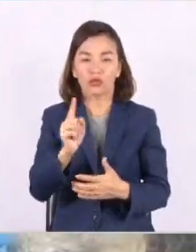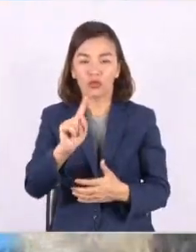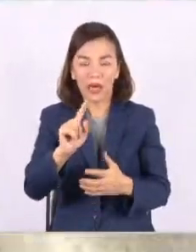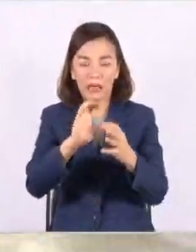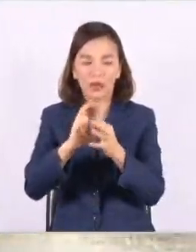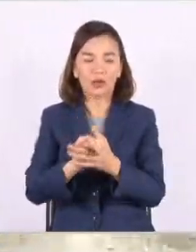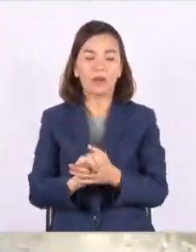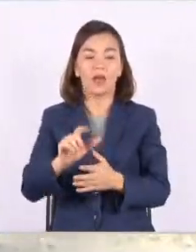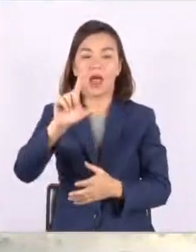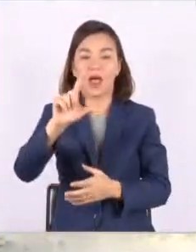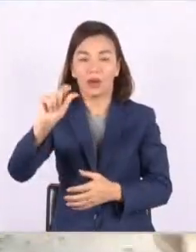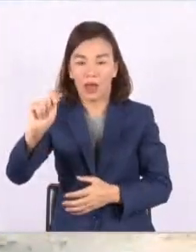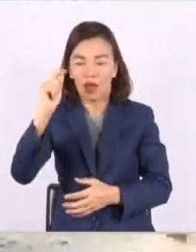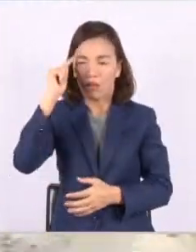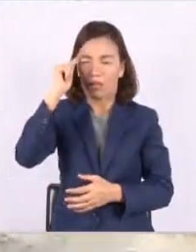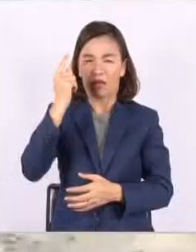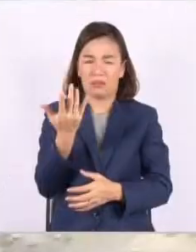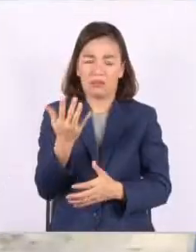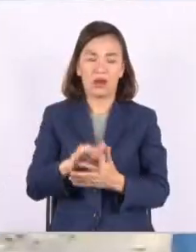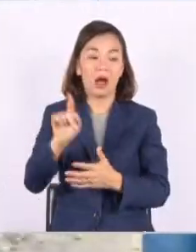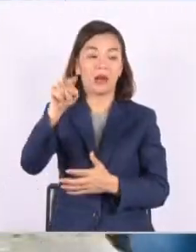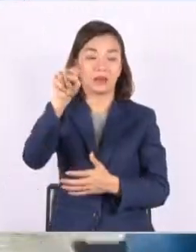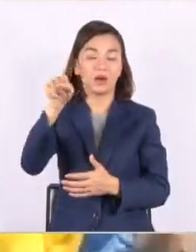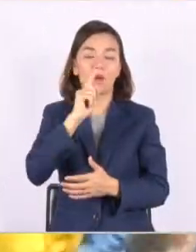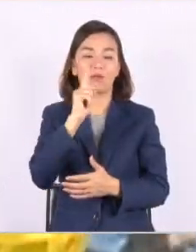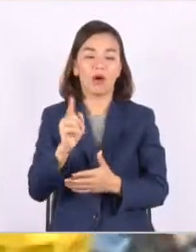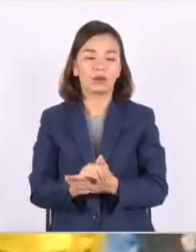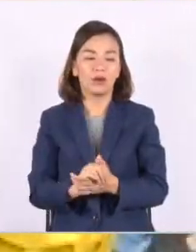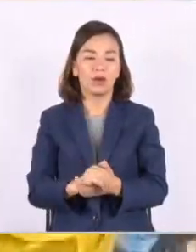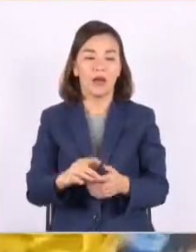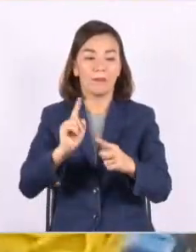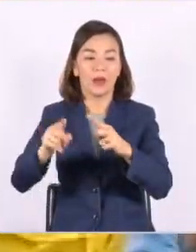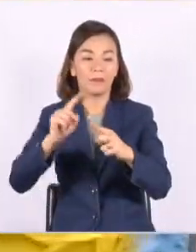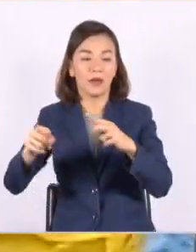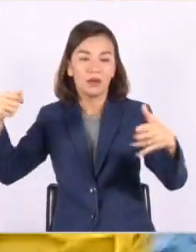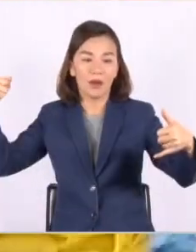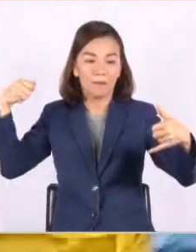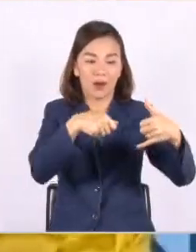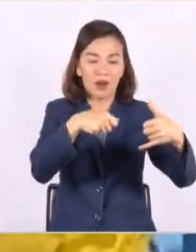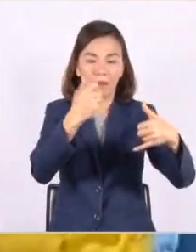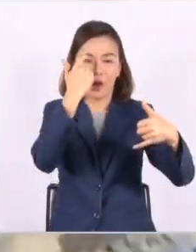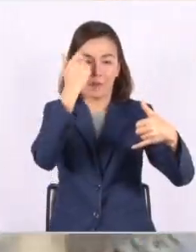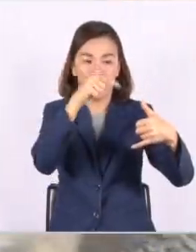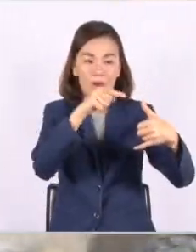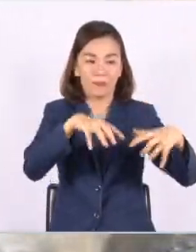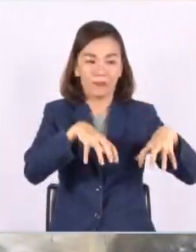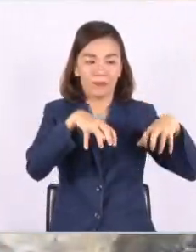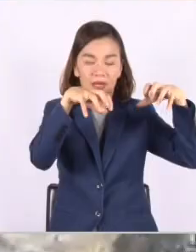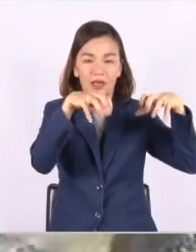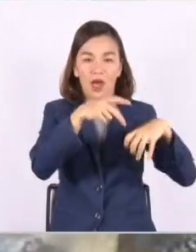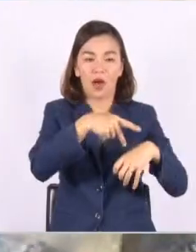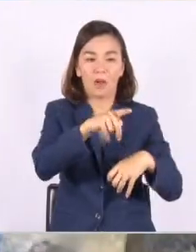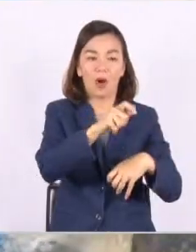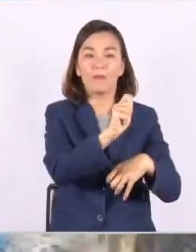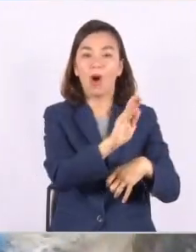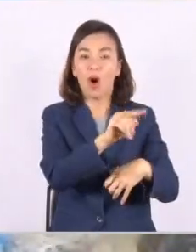บหรือ100ไหนก็ไม่ทราบนี่นะฮะใช้มีดที่แทงผู้ตายเนื่องจากว่าเขาเนี่ยเป็นปอบคือเป็นปอบเนี่ยเขาต้องฆ่าคนว่าอย่างนั้นฆ่